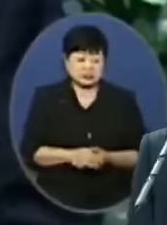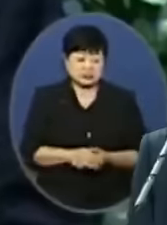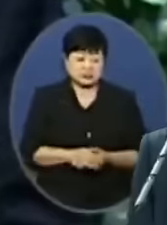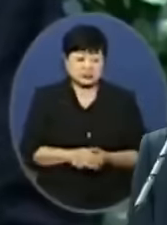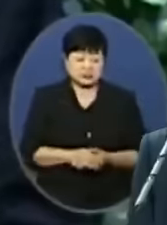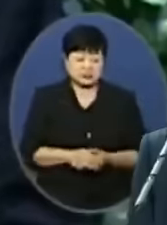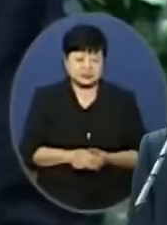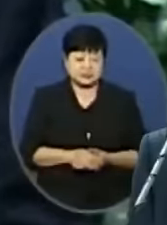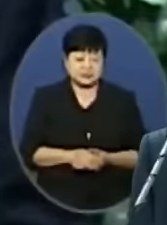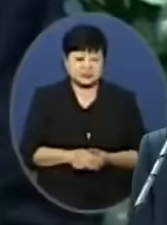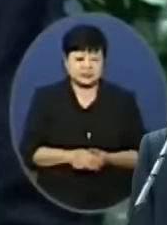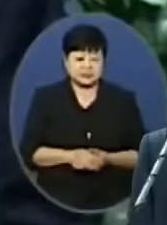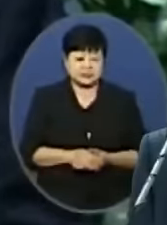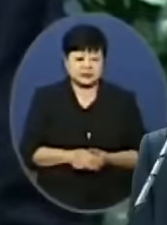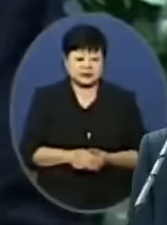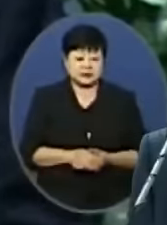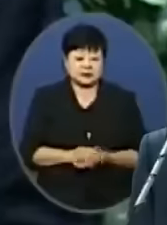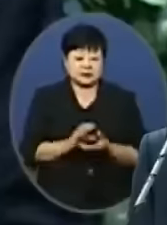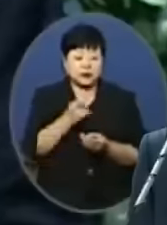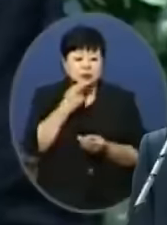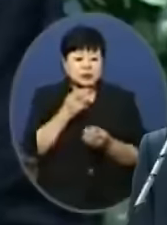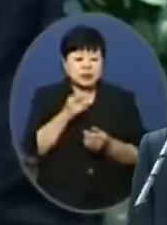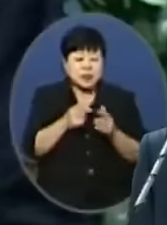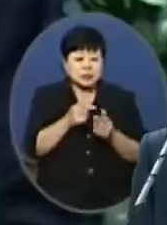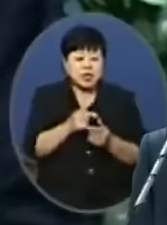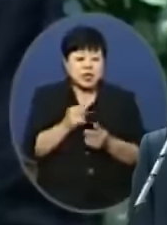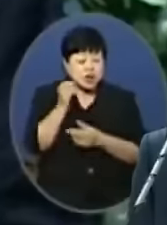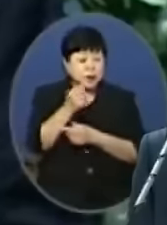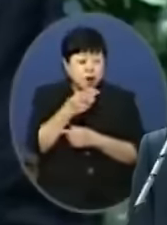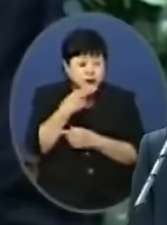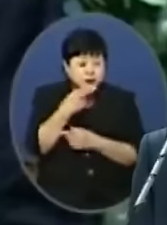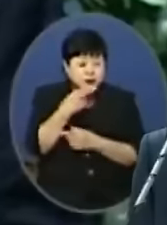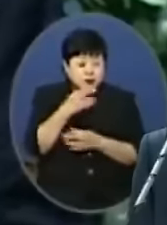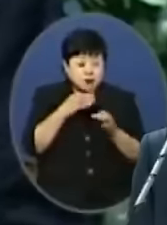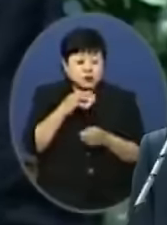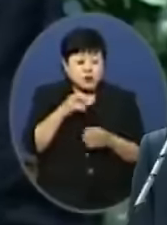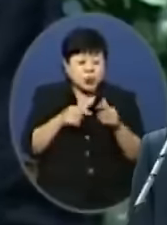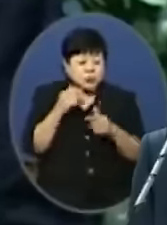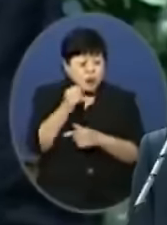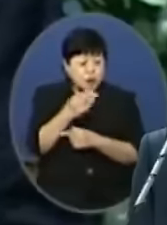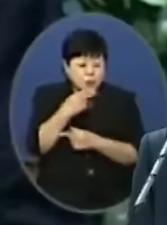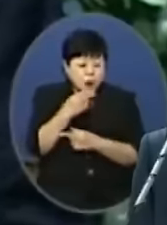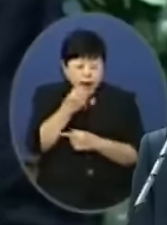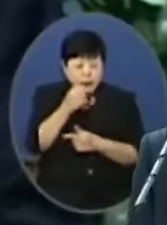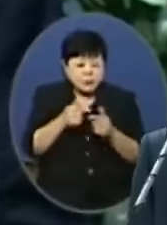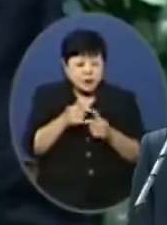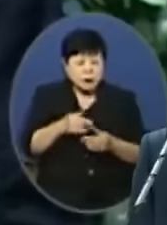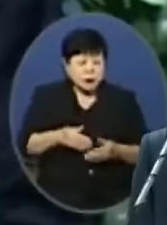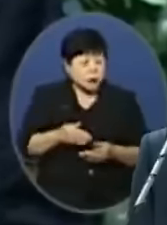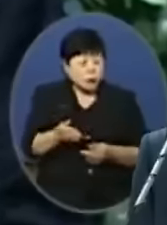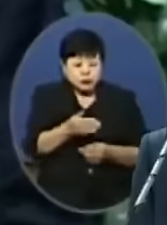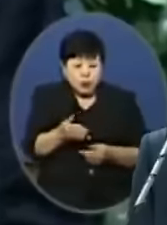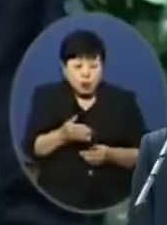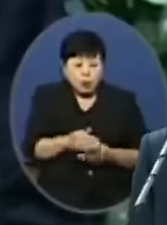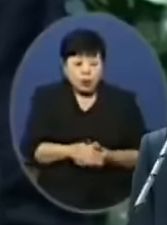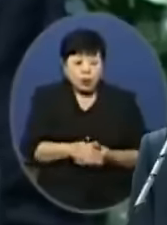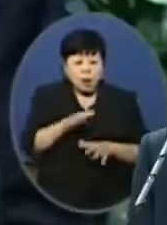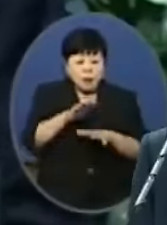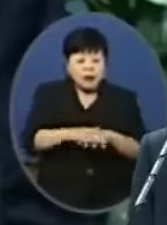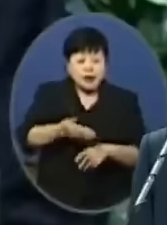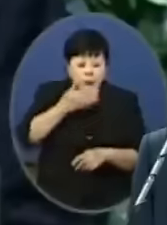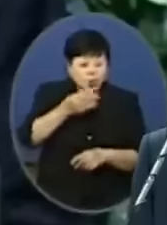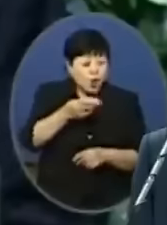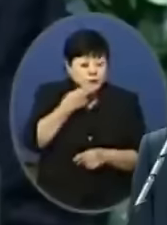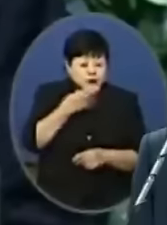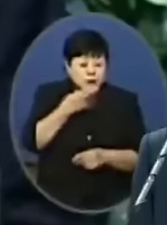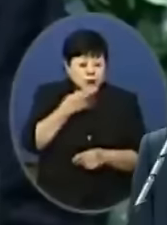말이 무화과 나무에 열매도 없고 포도나무 열매도 없고 감람나무에 소출이 없고 밭에 먹을